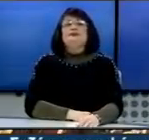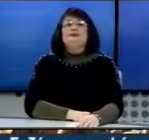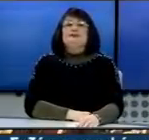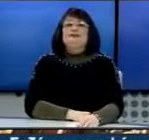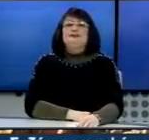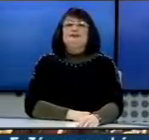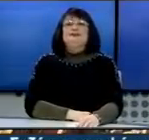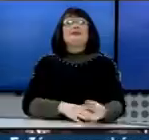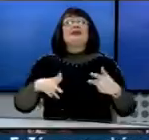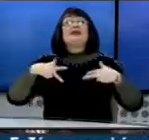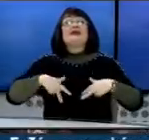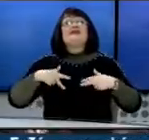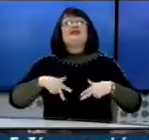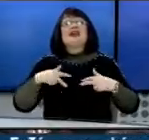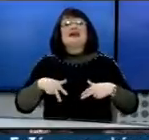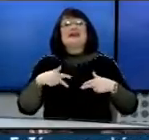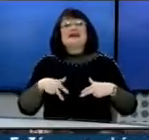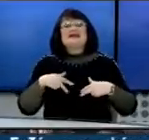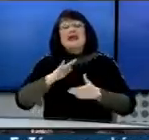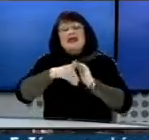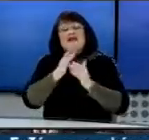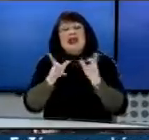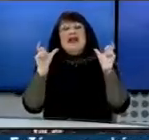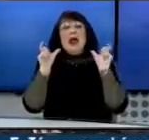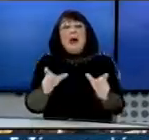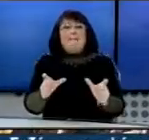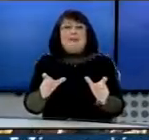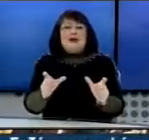Γιατί αυτή η κυβέρνηση επενδύει στην άμυνα της χώρας.